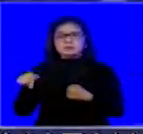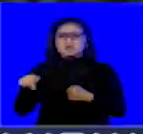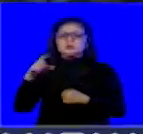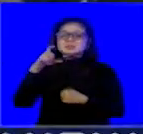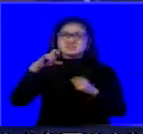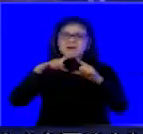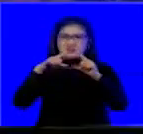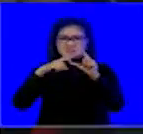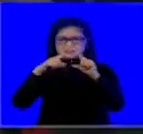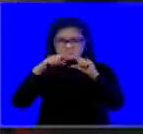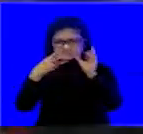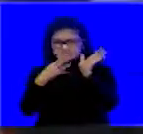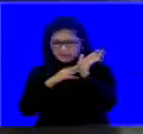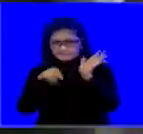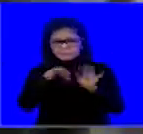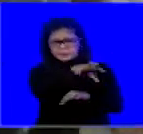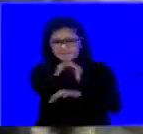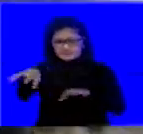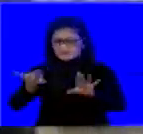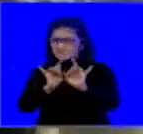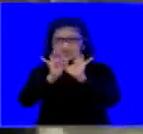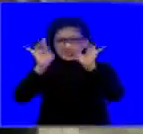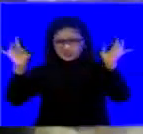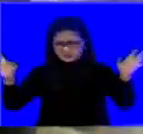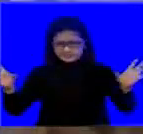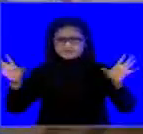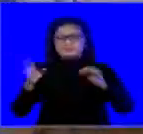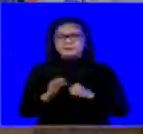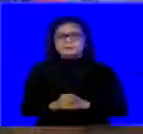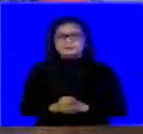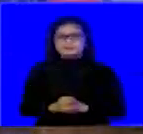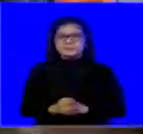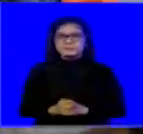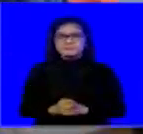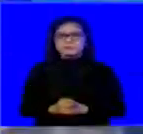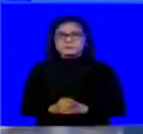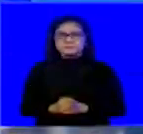Pusaka Negara. Dari Subang, Jawa Barat, Yudi Heriawan melaporkan.